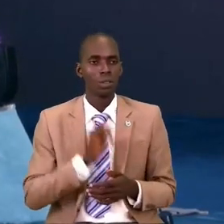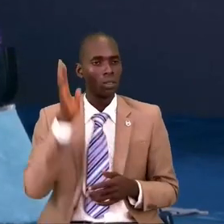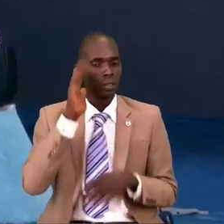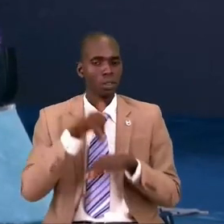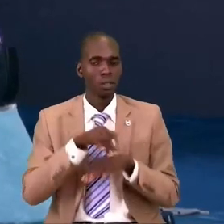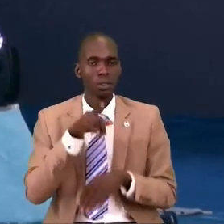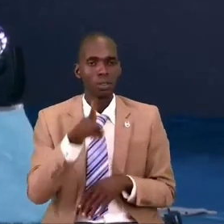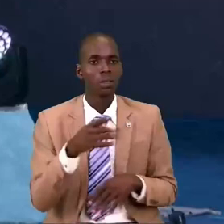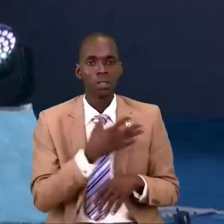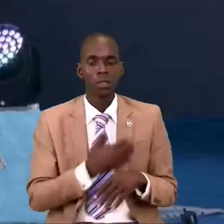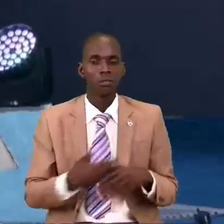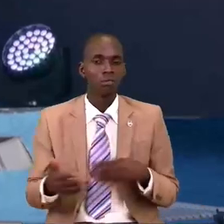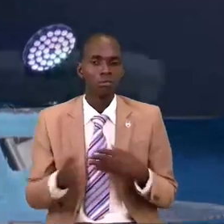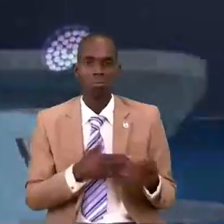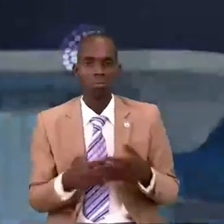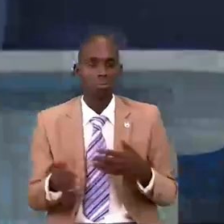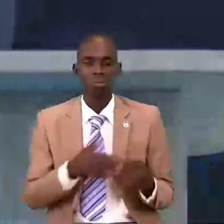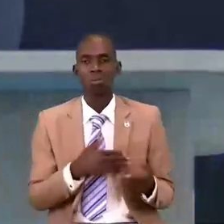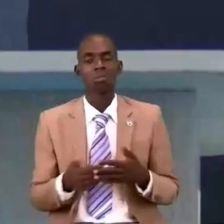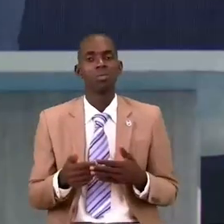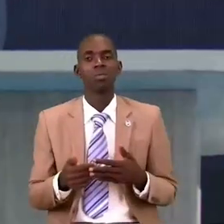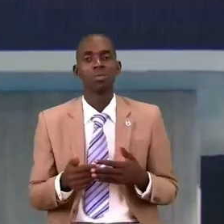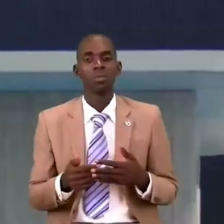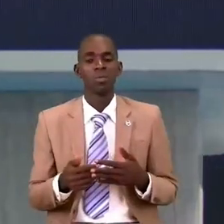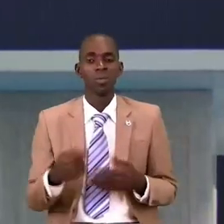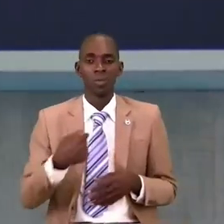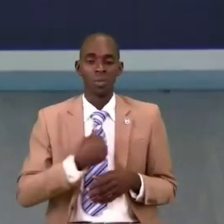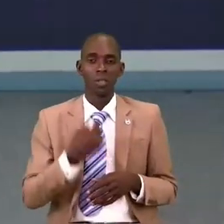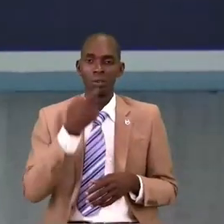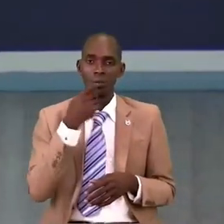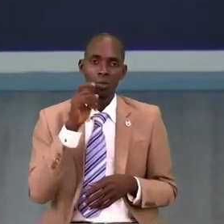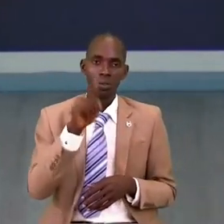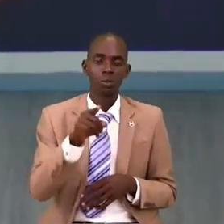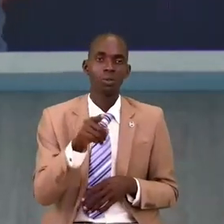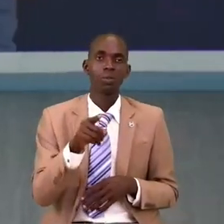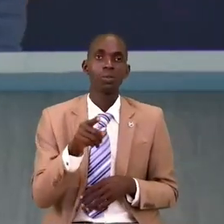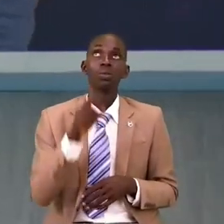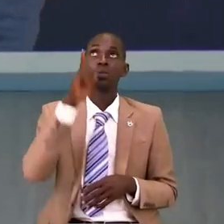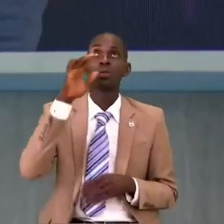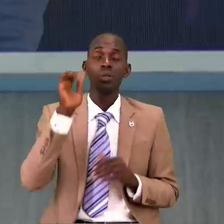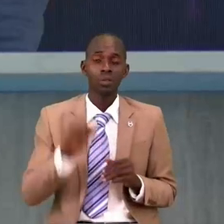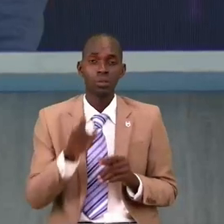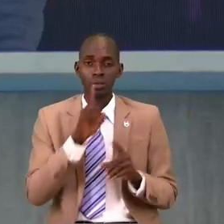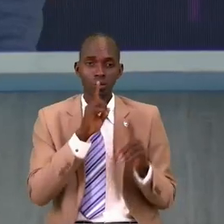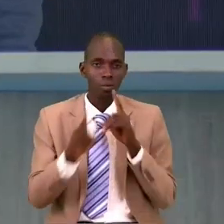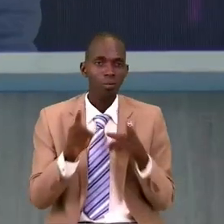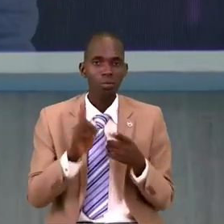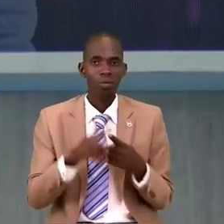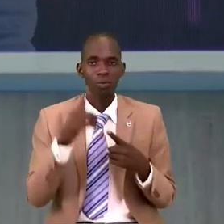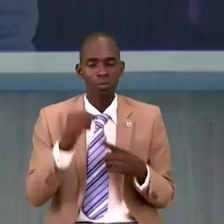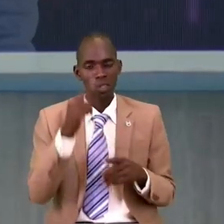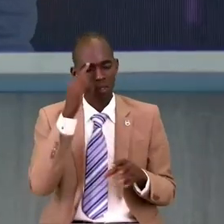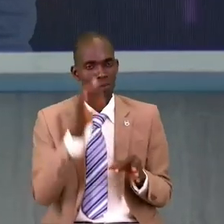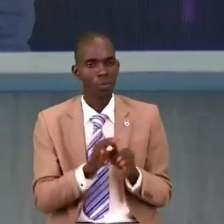je t'ordonnerai. Dieu ne peut parler à la foi de Jérémie. Il ne parlera pas à ses craintes. Oh, je suis